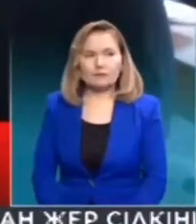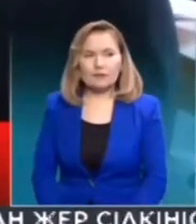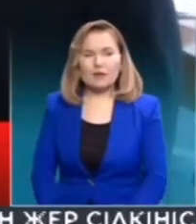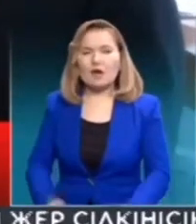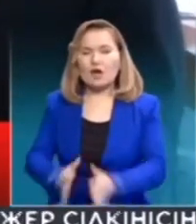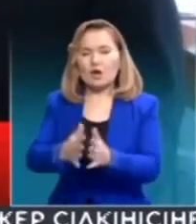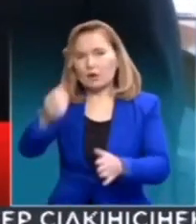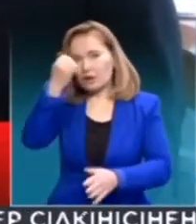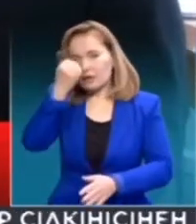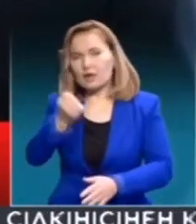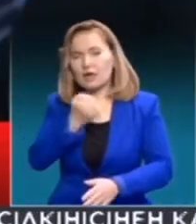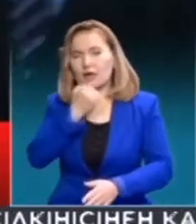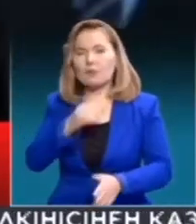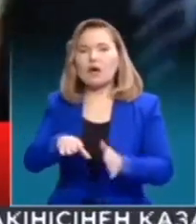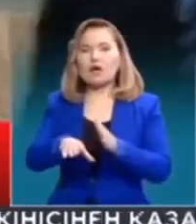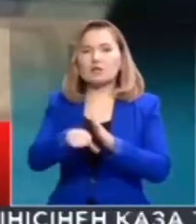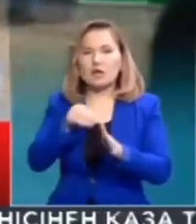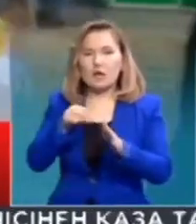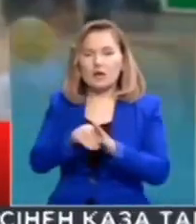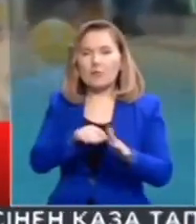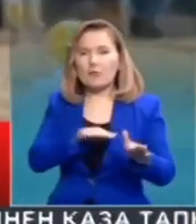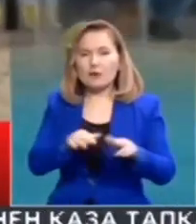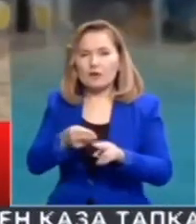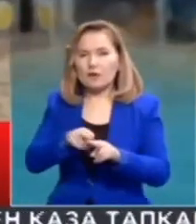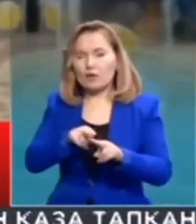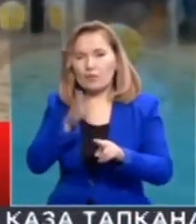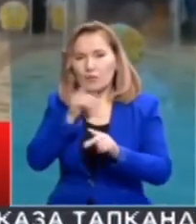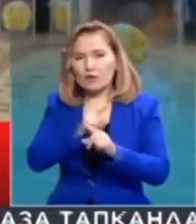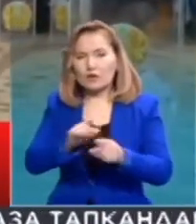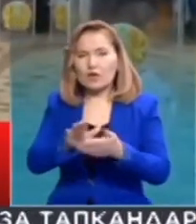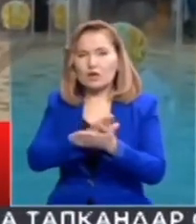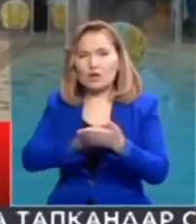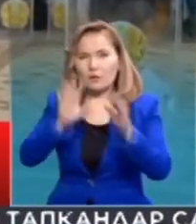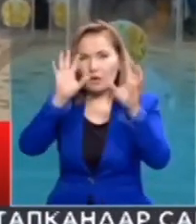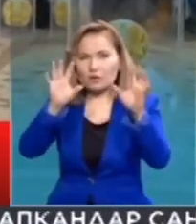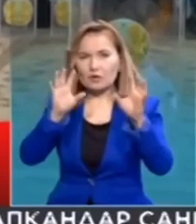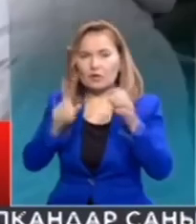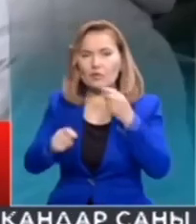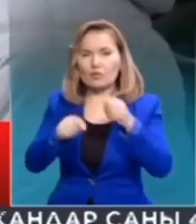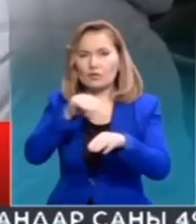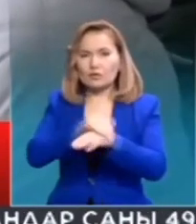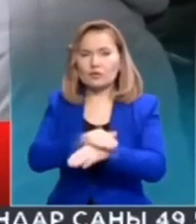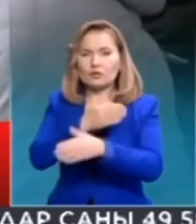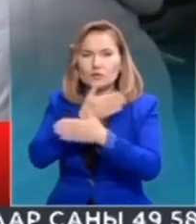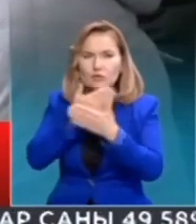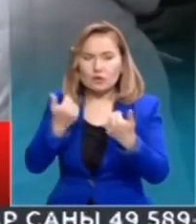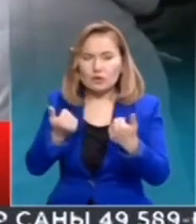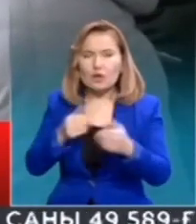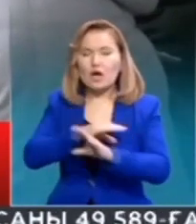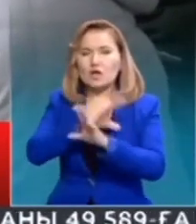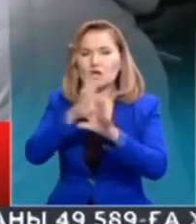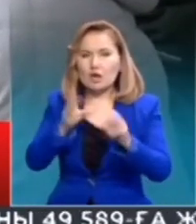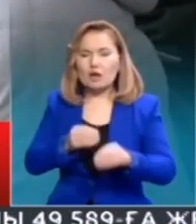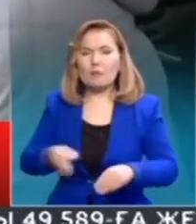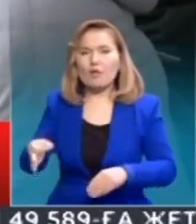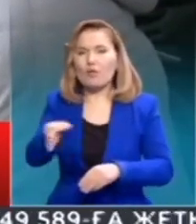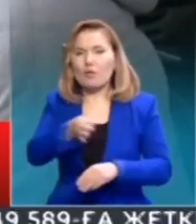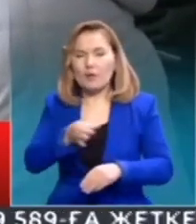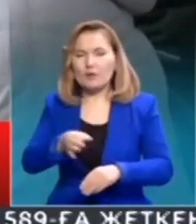Сұхбатыңызға рахмет. Сайлау барысында осы уақытқа дейін ешқандай заңбұзушылықтар тіркелген жоқ. Жалпы